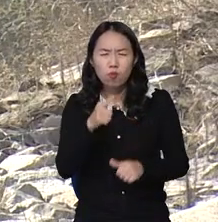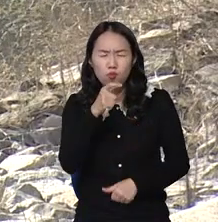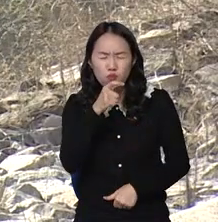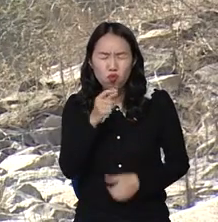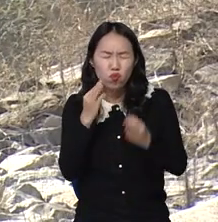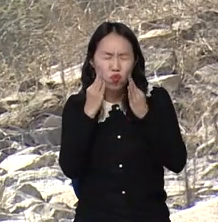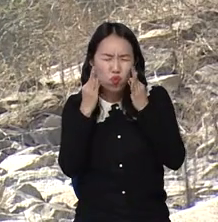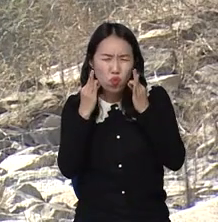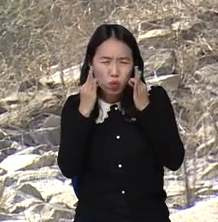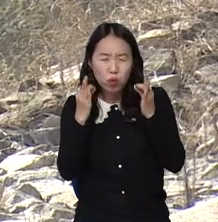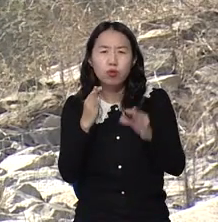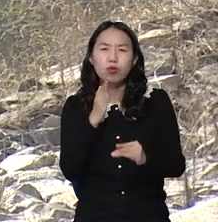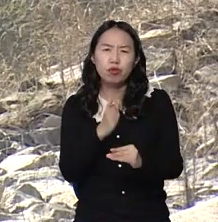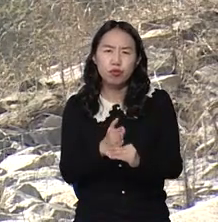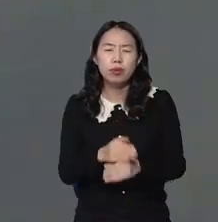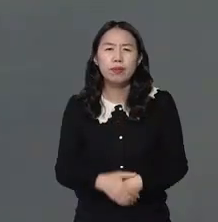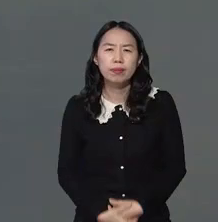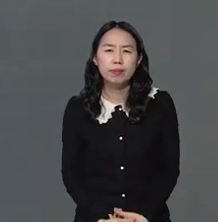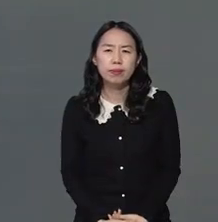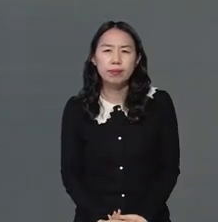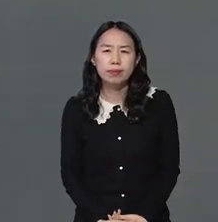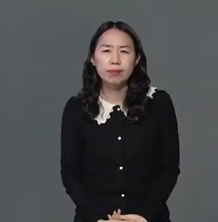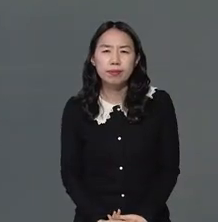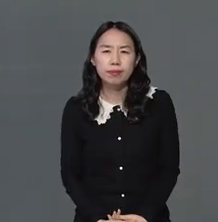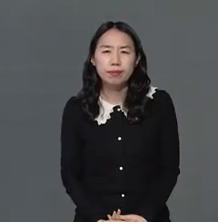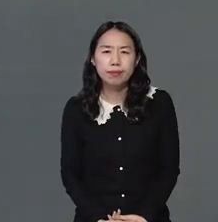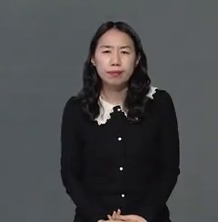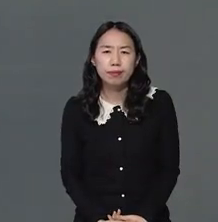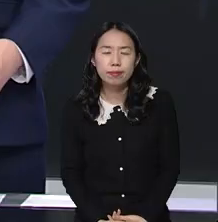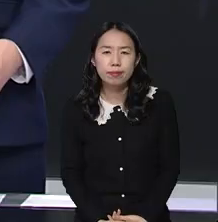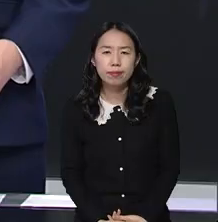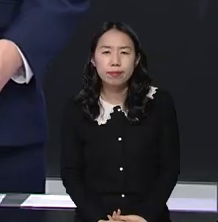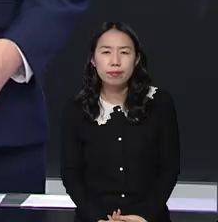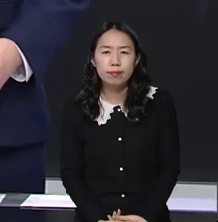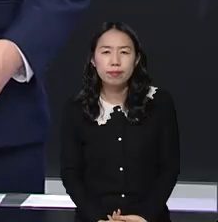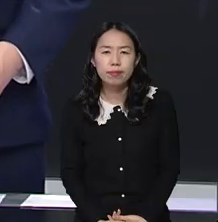안간힘을 쓰고 있습니다. KBC 구영슬입니다.